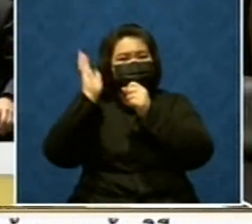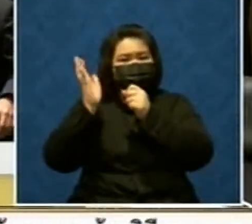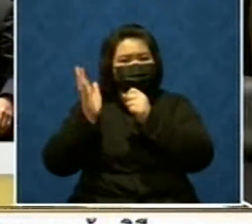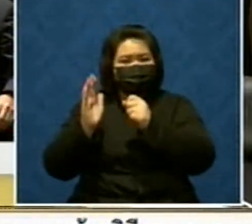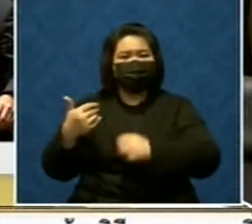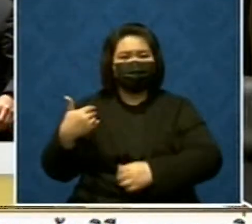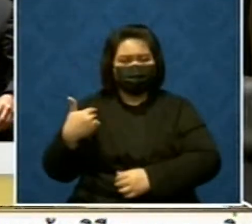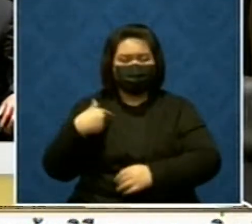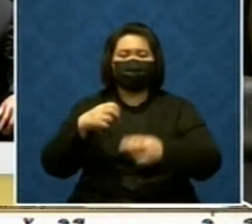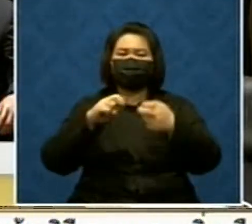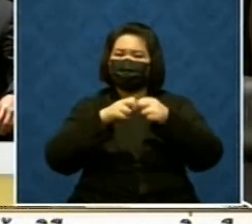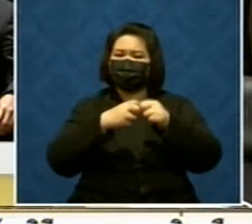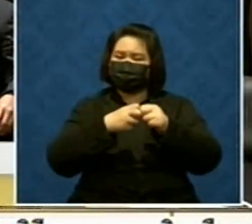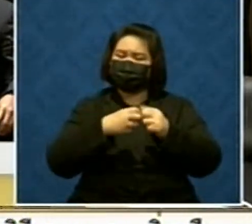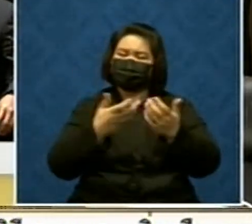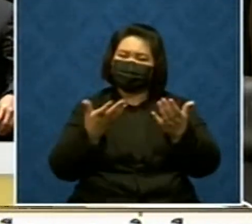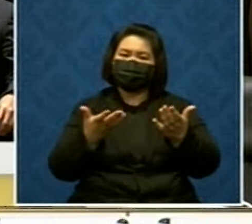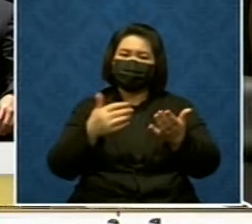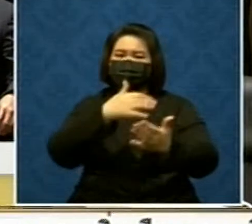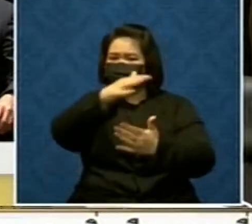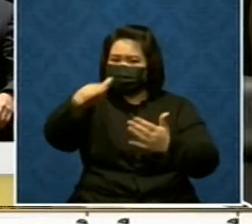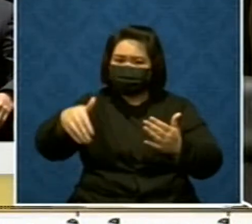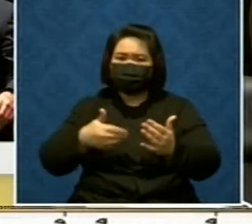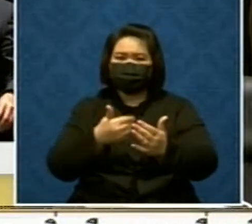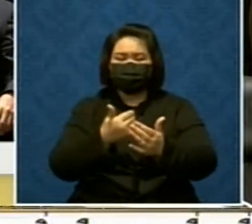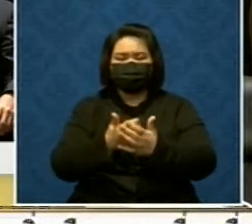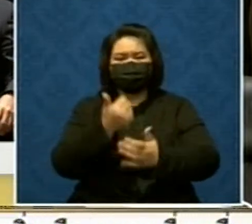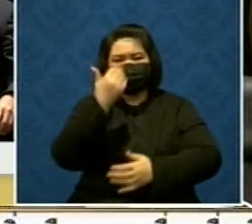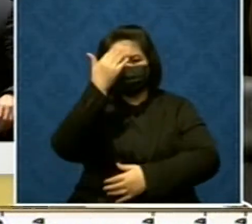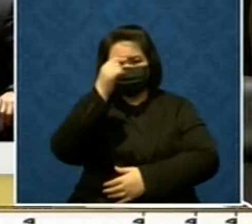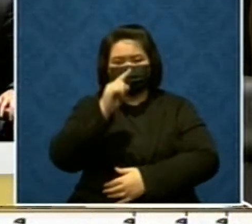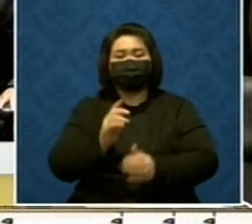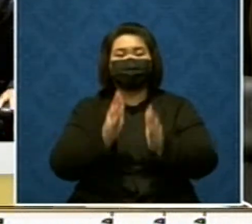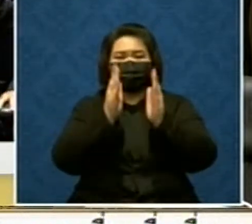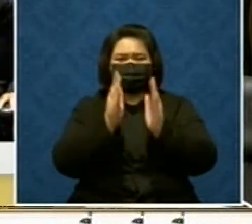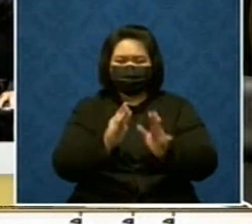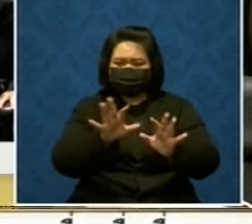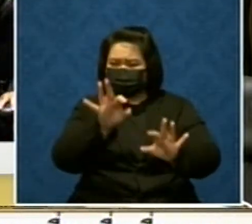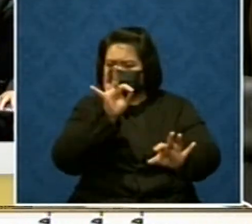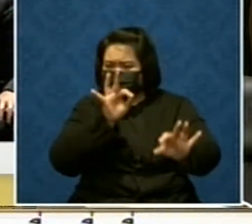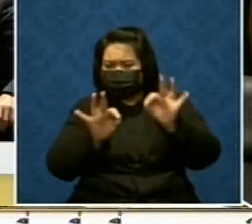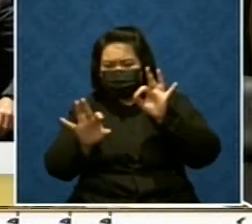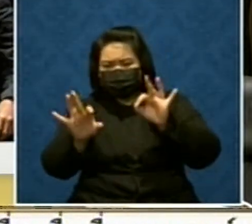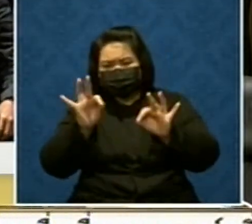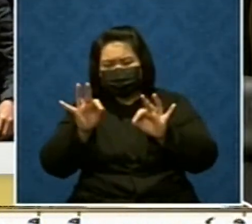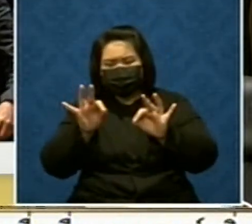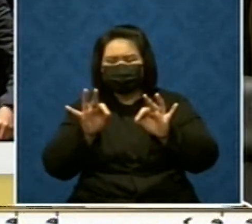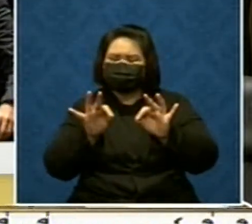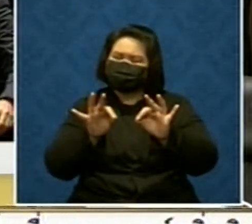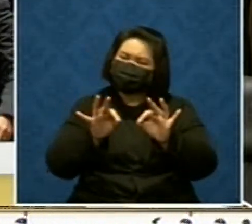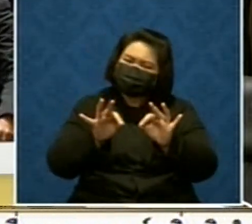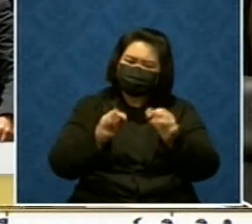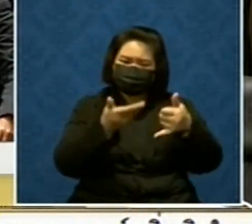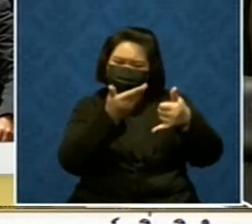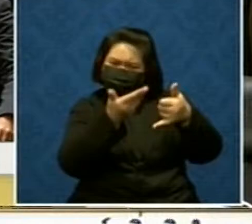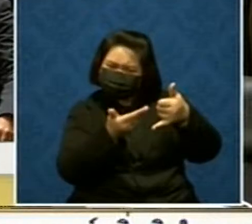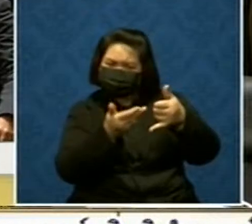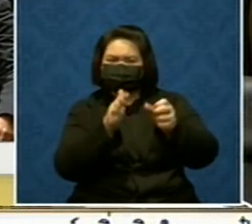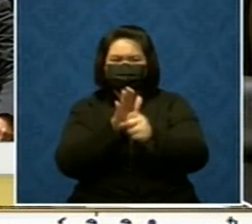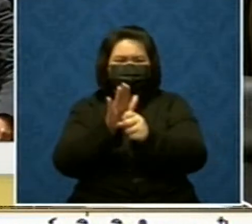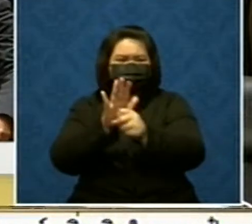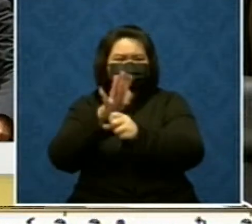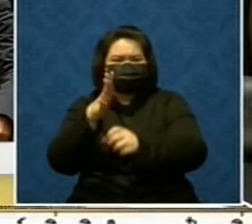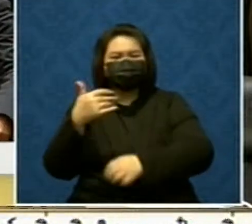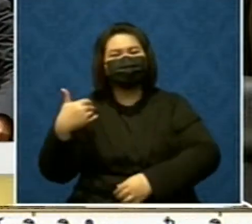เป็นปัญหาหมดเพราะอะไรครับเพราะเราเลือกคนที่มีคุณภาพได้ไม่เต็มหน่วยไม่ได้เต็มเม็ดเต็มหน่วย